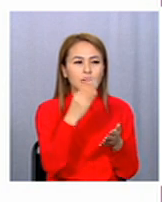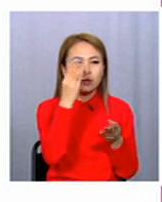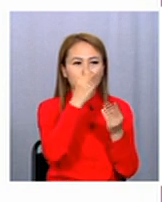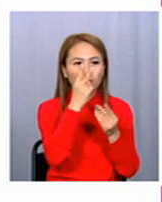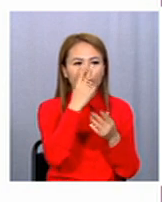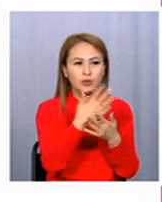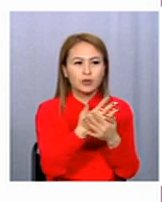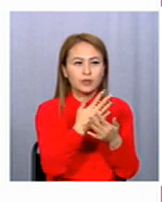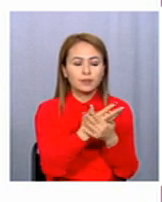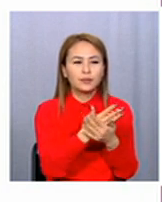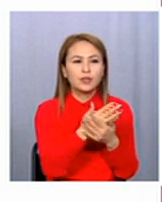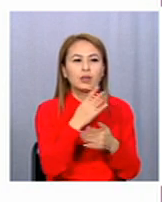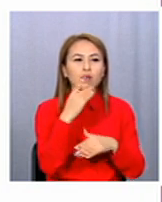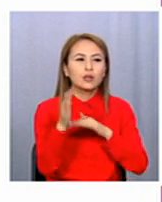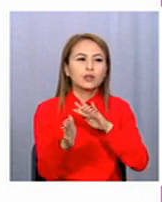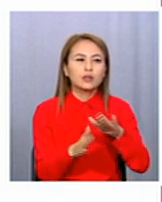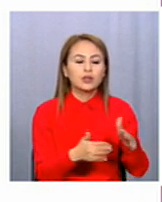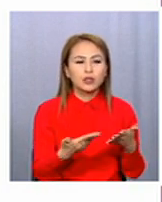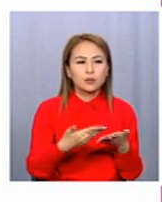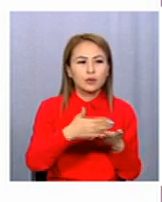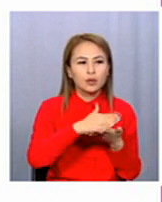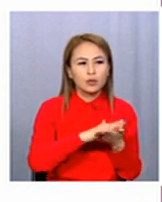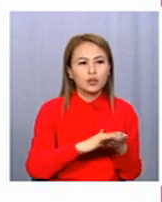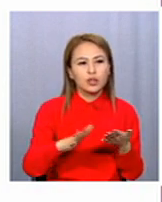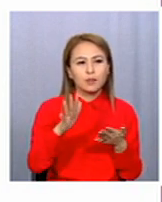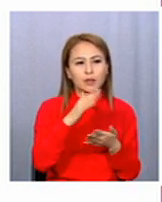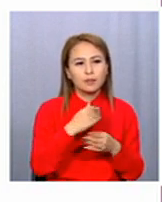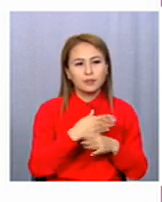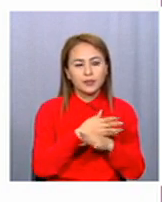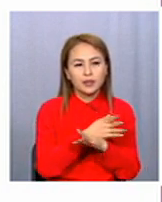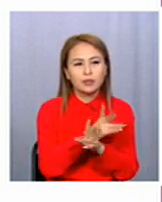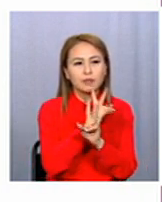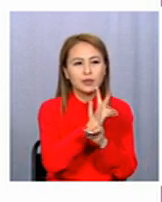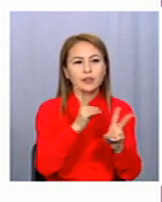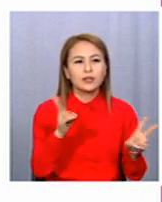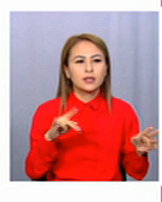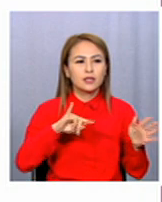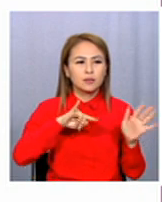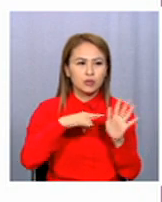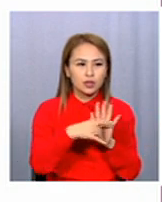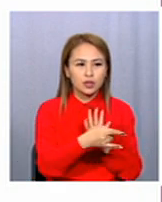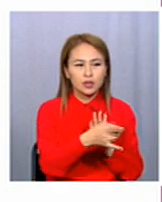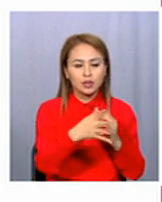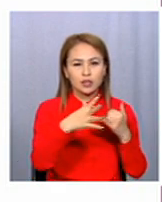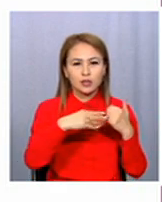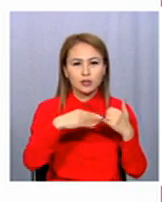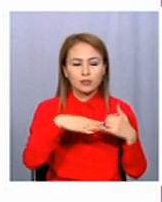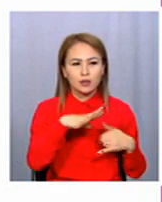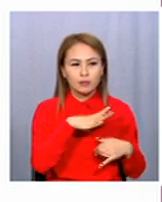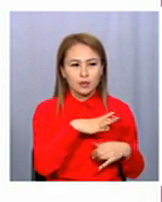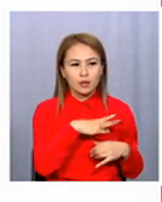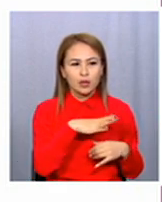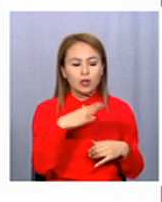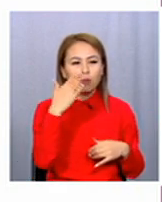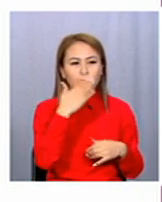түсіпті. Кетпен күректердің кейбіреуін жапырып, кейбірін тесіп, жерге сіңіп